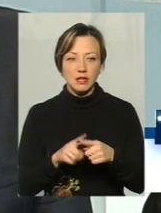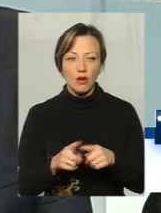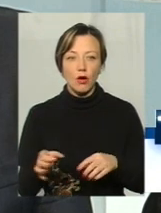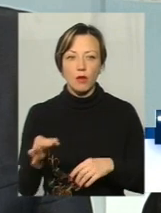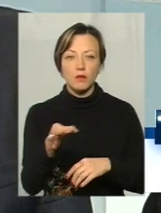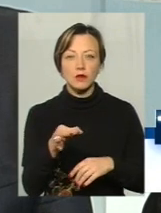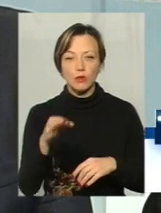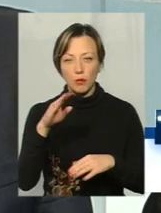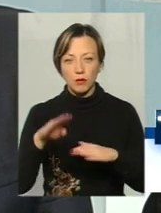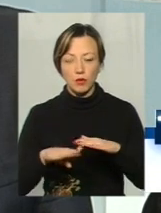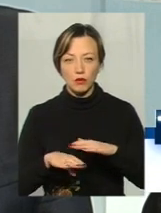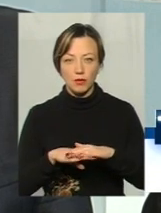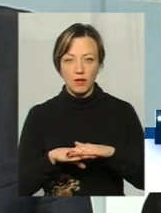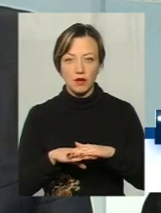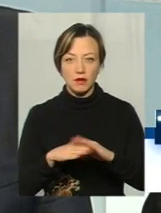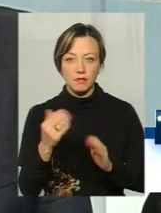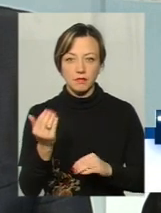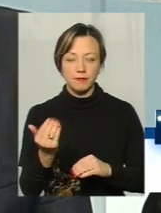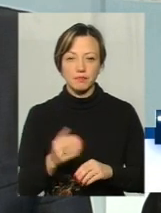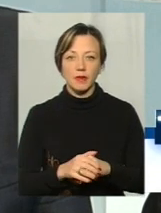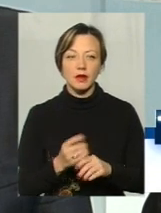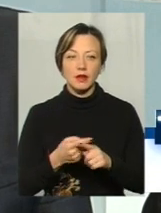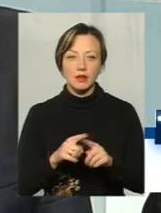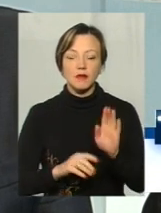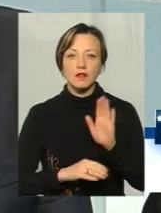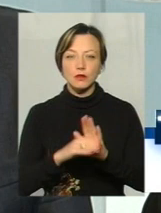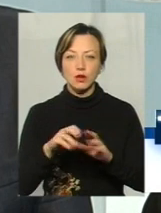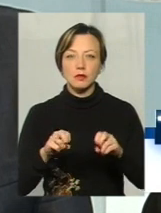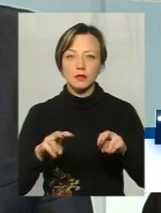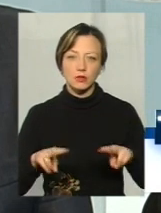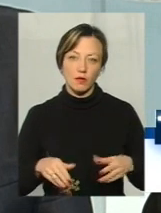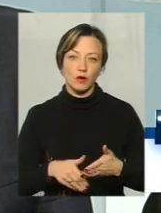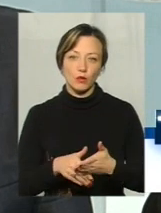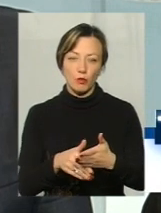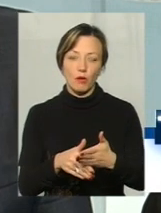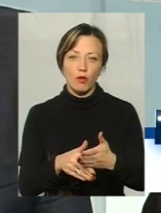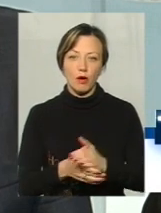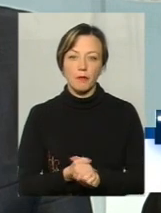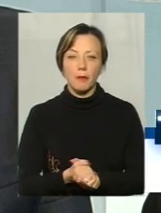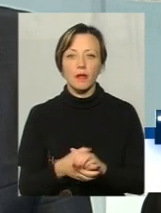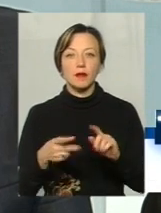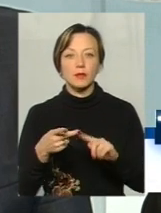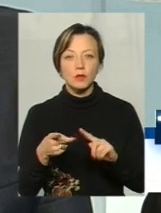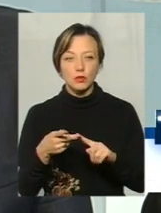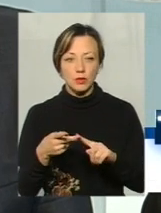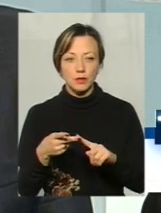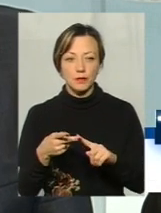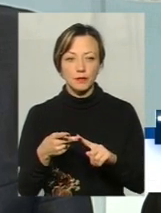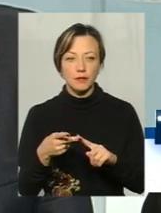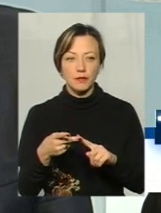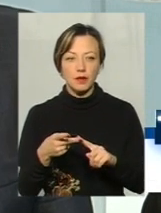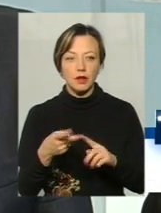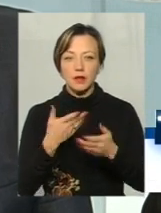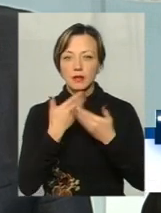обласного підпорядкування. Тобто, це високоспеціалізована допомога. По-друге,